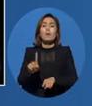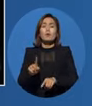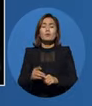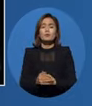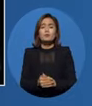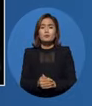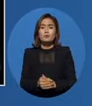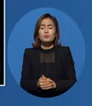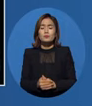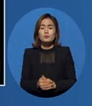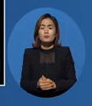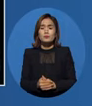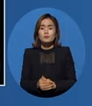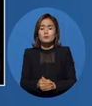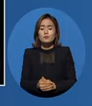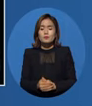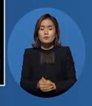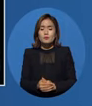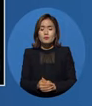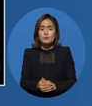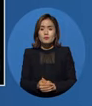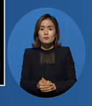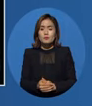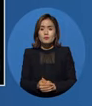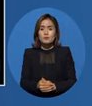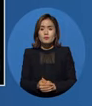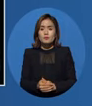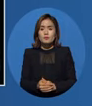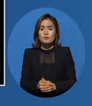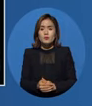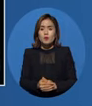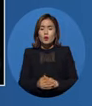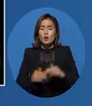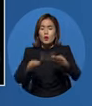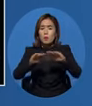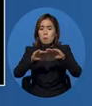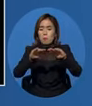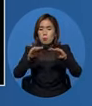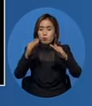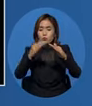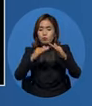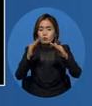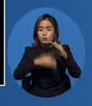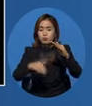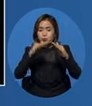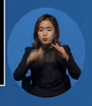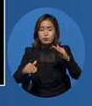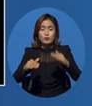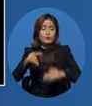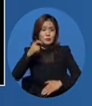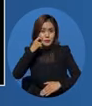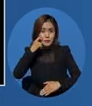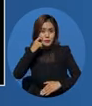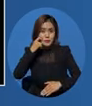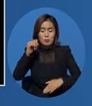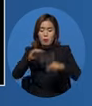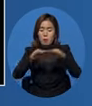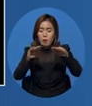또 좀 근본적인 문제로 보면 어 불공정 불평등으로 해서 발생 되어진 양극화 문제를 해결해 가야